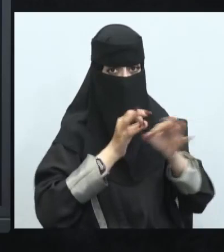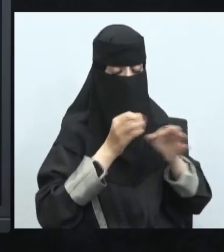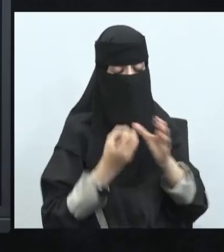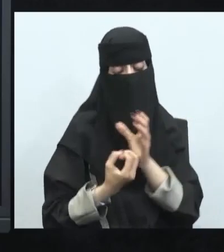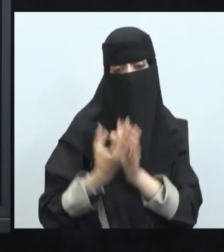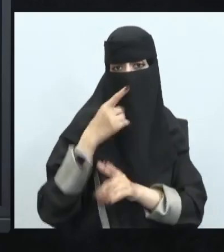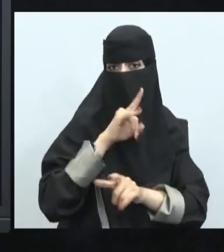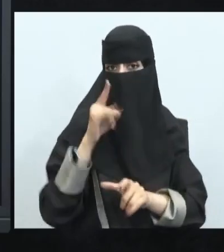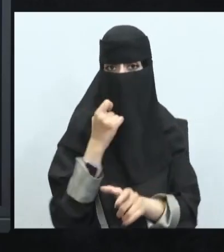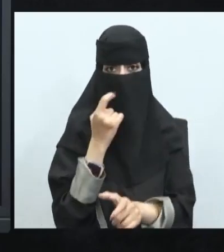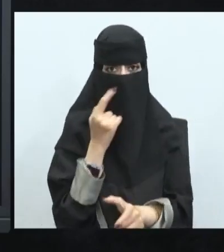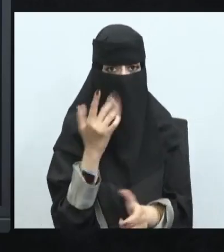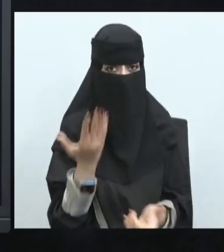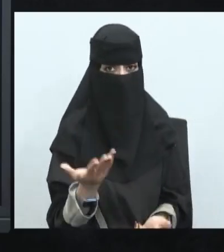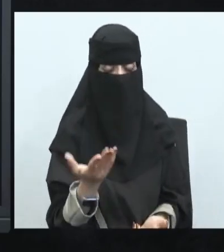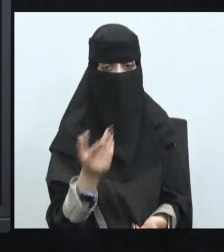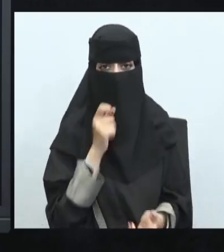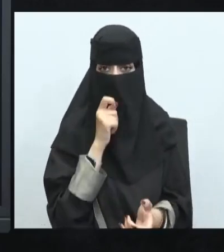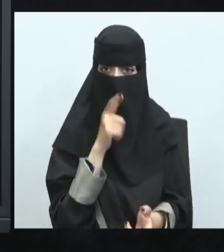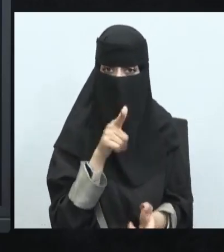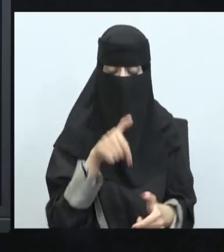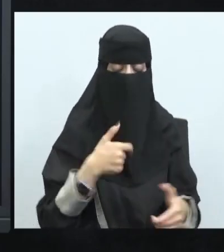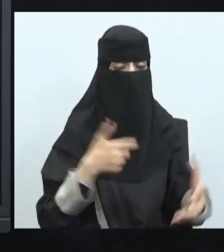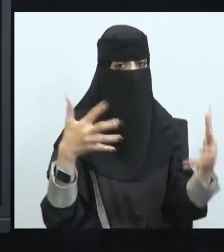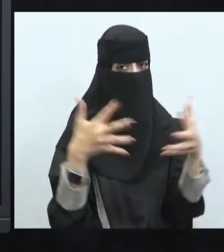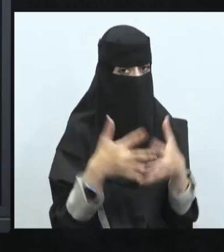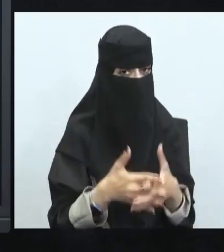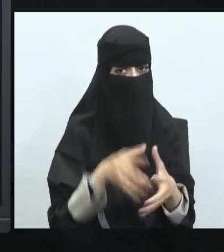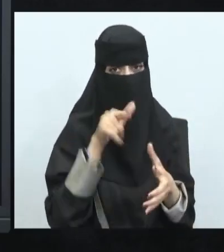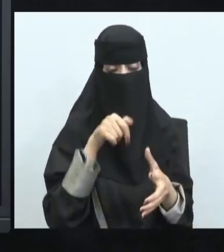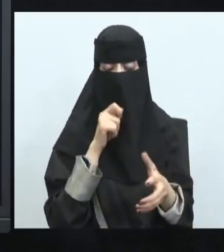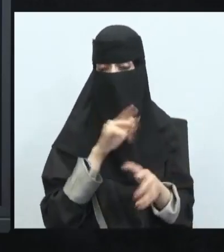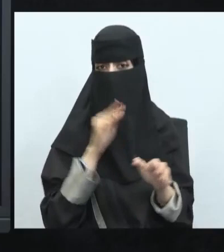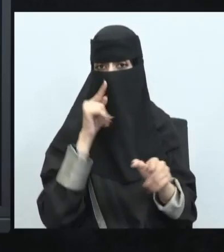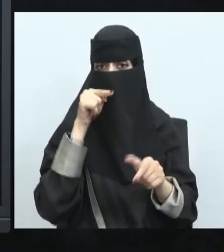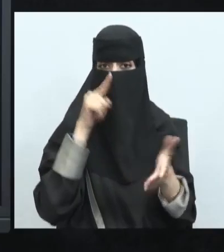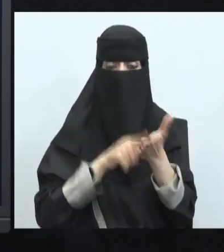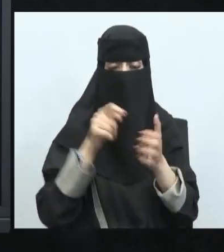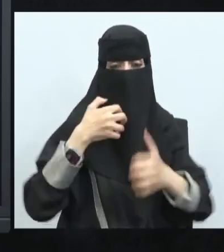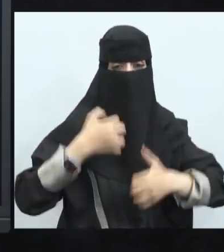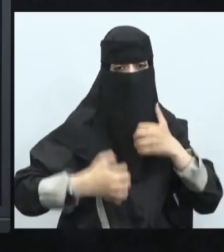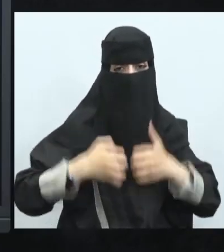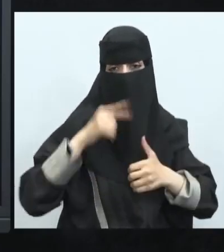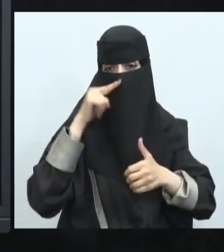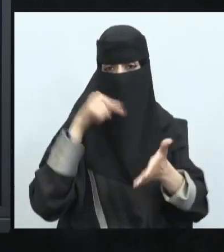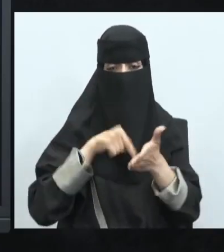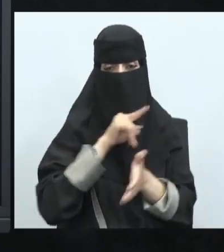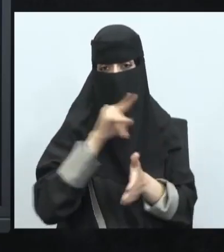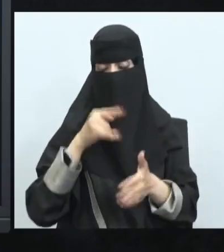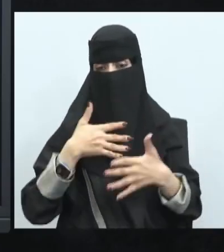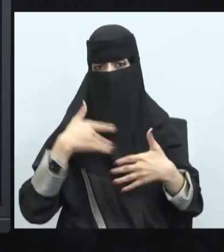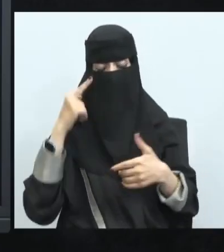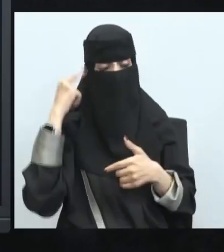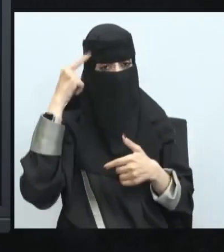ان يكون له خبر او لديه او يكون لديه مشاركه او لم يتم اخباره اذا سيشعر انه غير مرحب